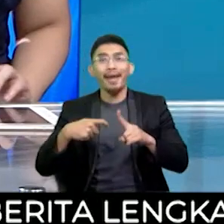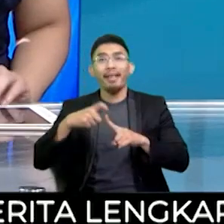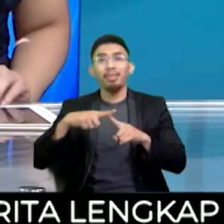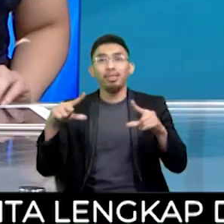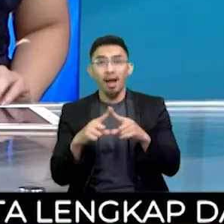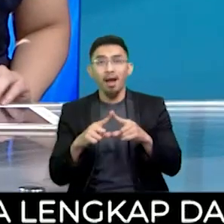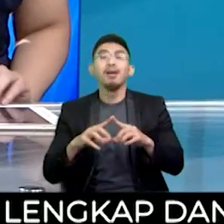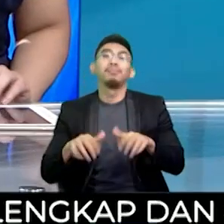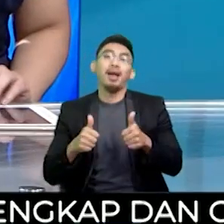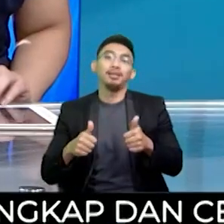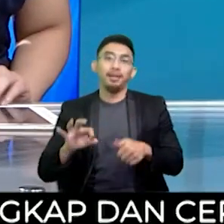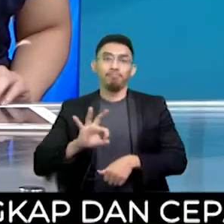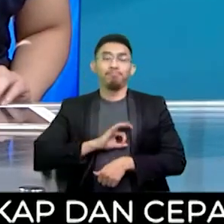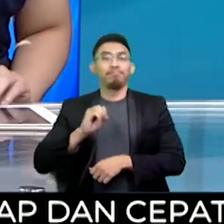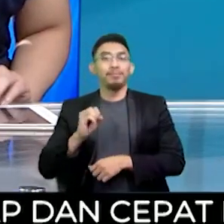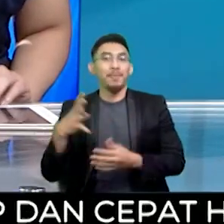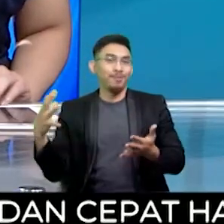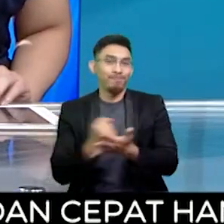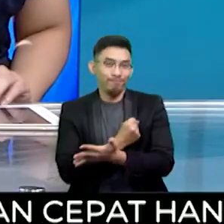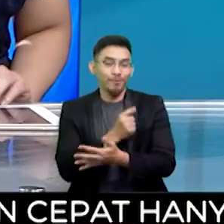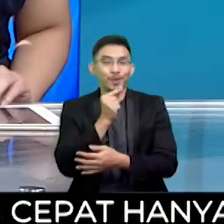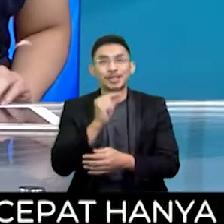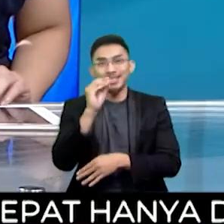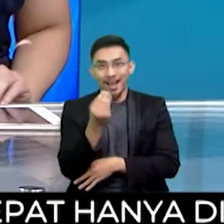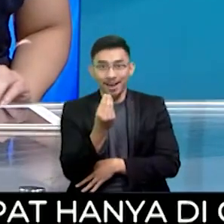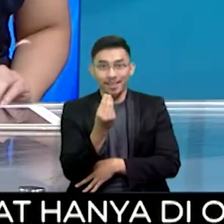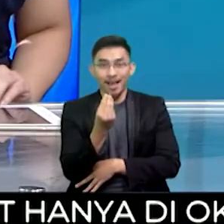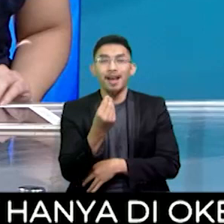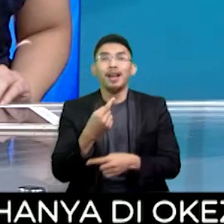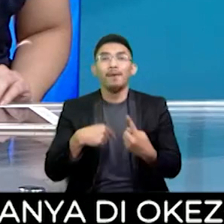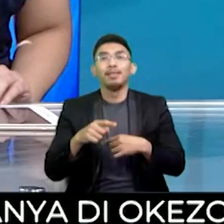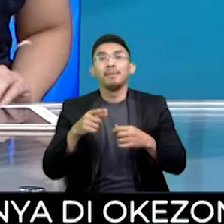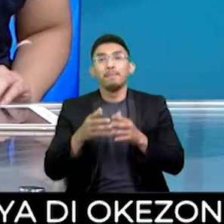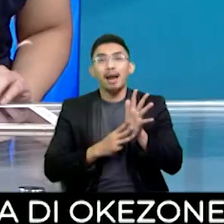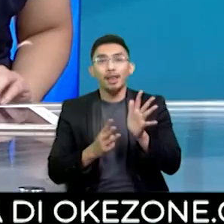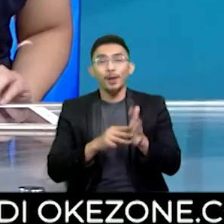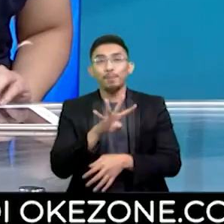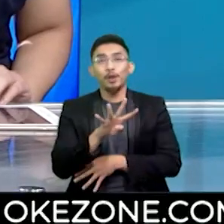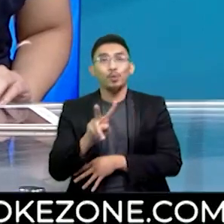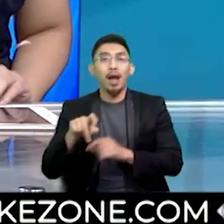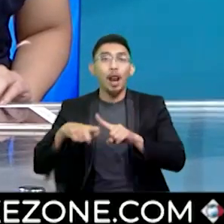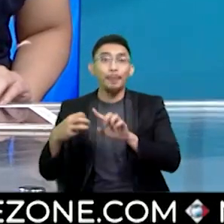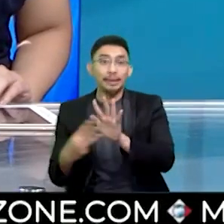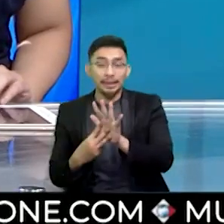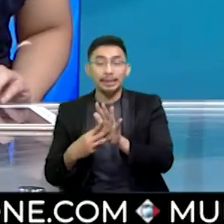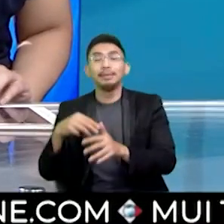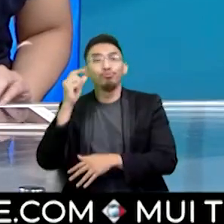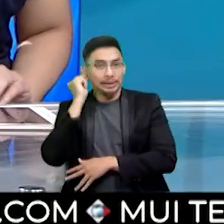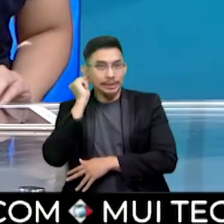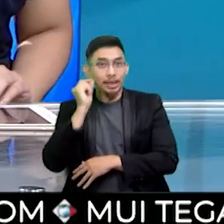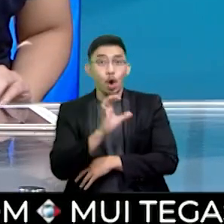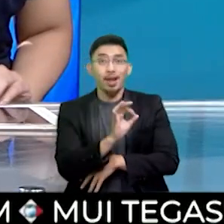Sementara pelari maraton putri Odekta Elvina Naibaho berhasil menambah perolehan medali emas bagi DKI Jakarta melalui cabang